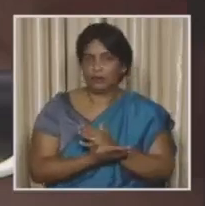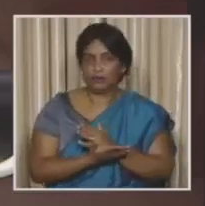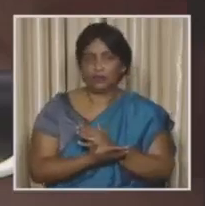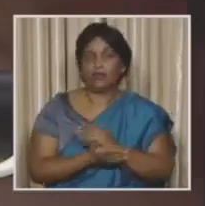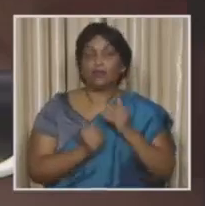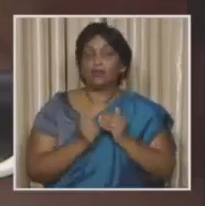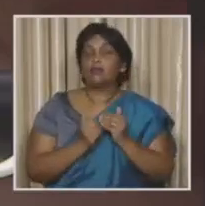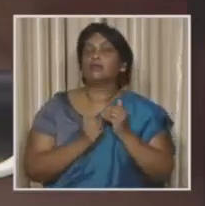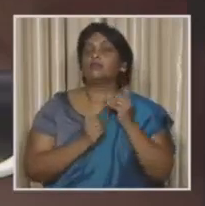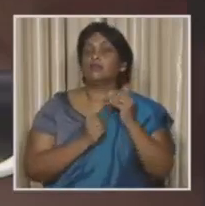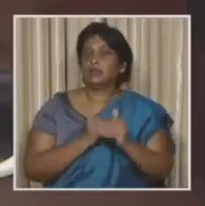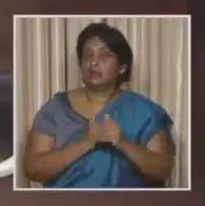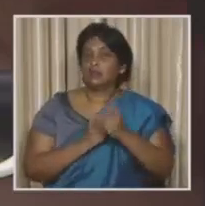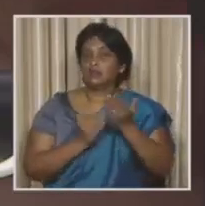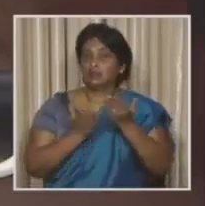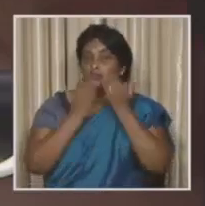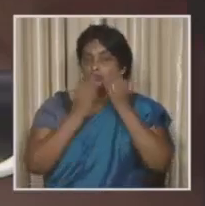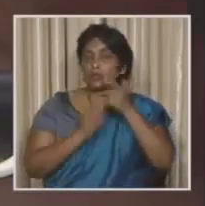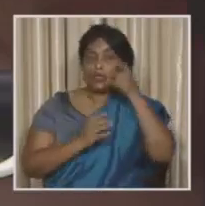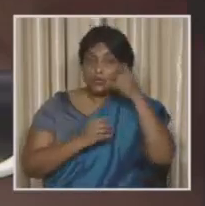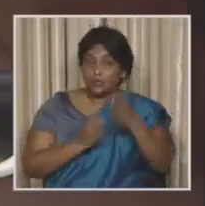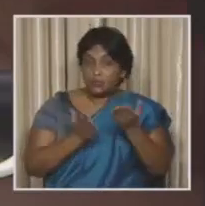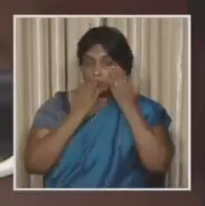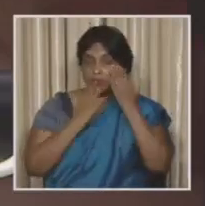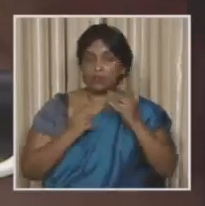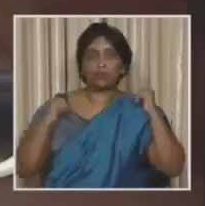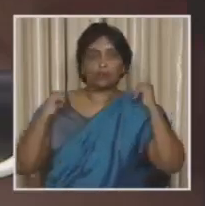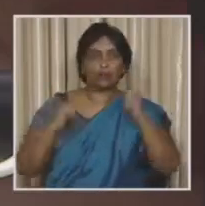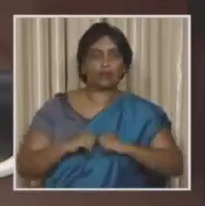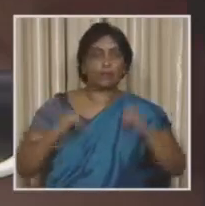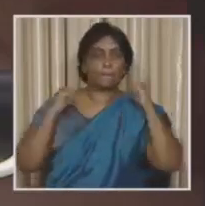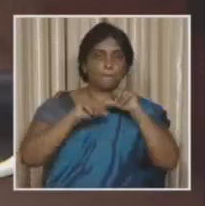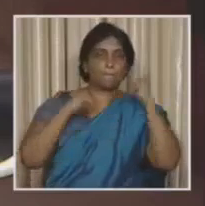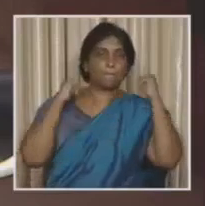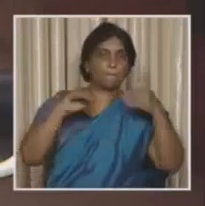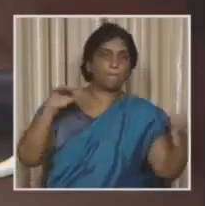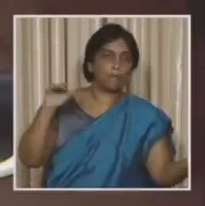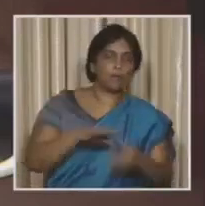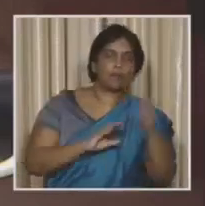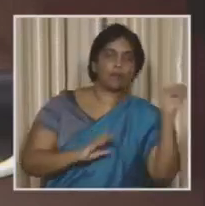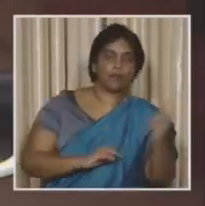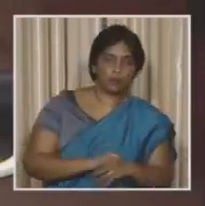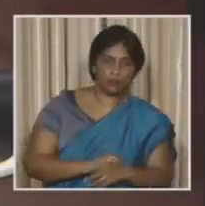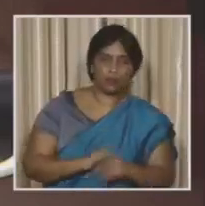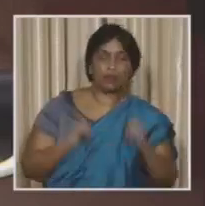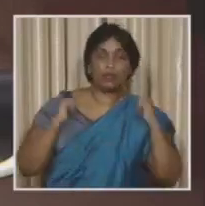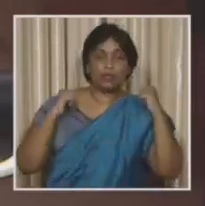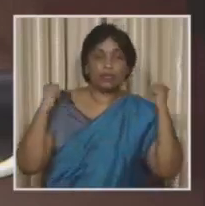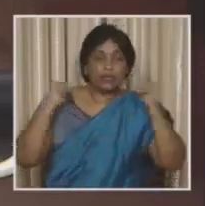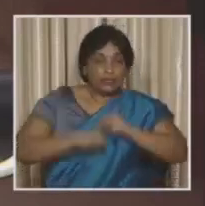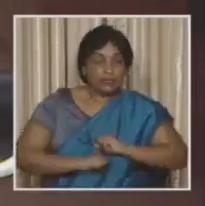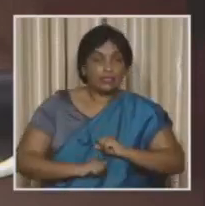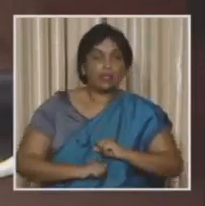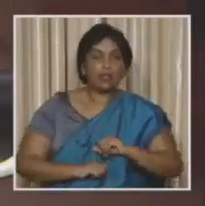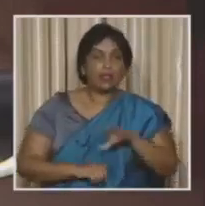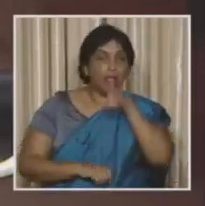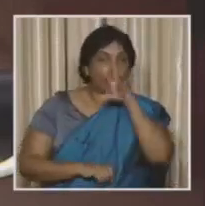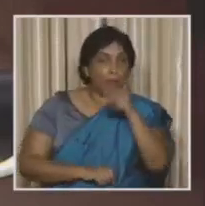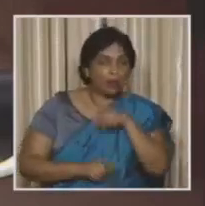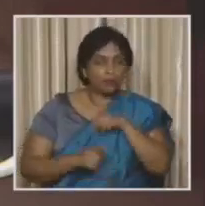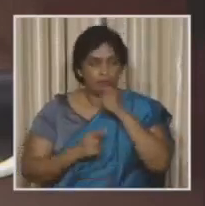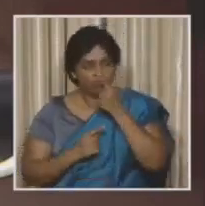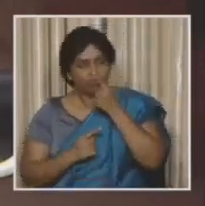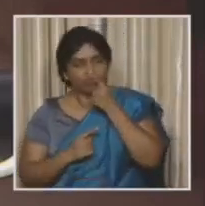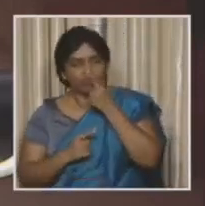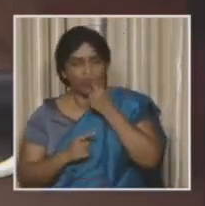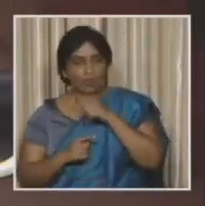ඒක තවත් සාක්ෂි සහිත සාහවරු කිරීම සඳහා ජැකට් එකක් ගිහින් දානවා පාලමක් යට. ජැකට් එකේ පොලිස් සුනකයා ගියාට පස්සේ ඒ